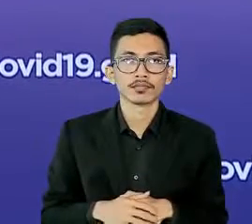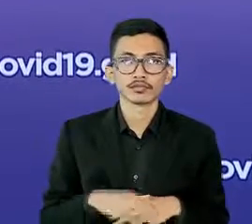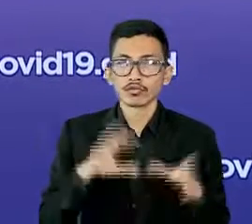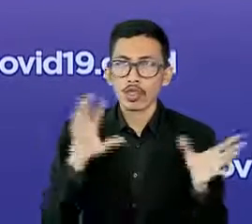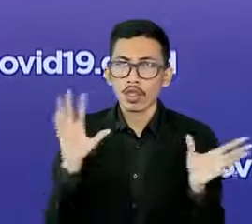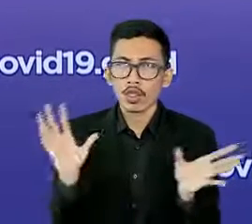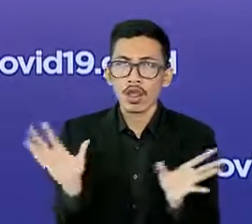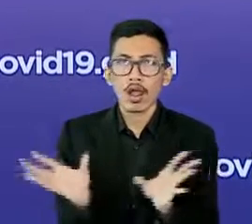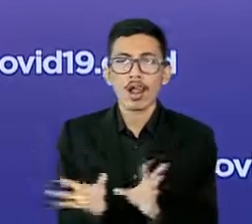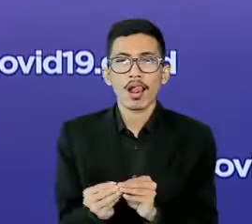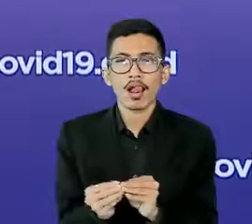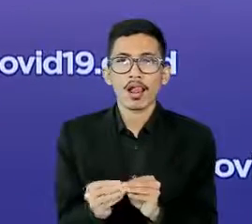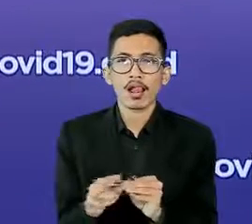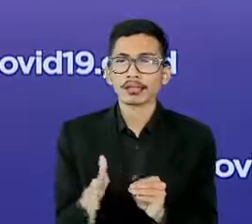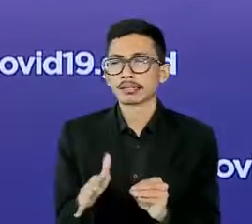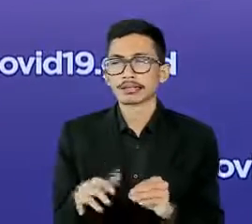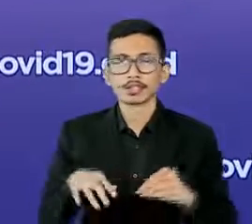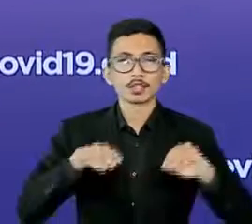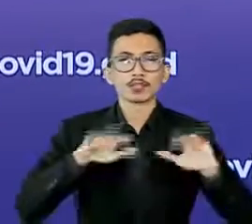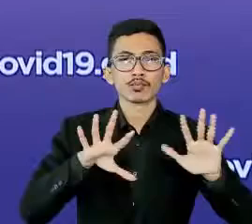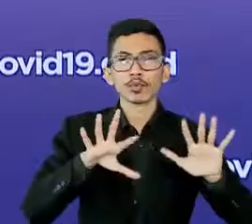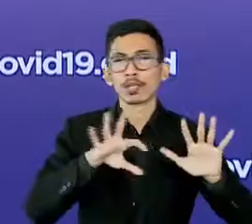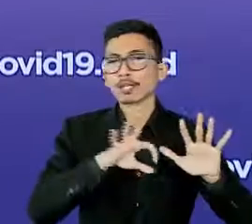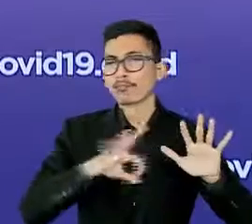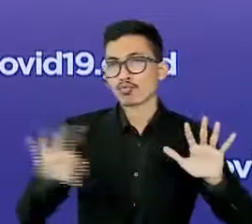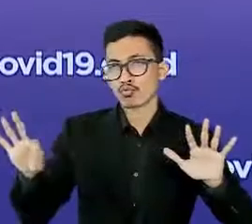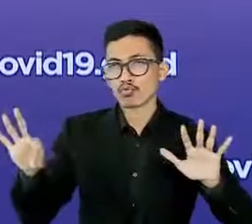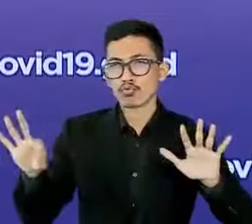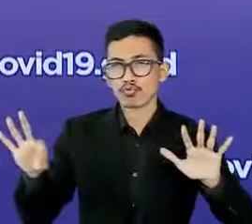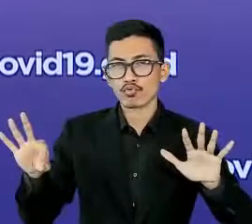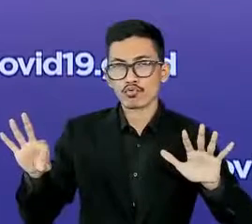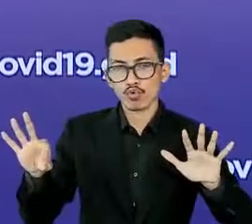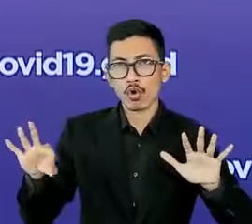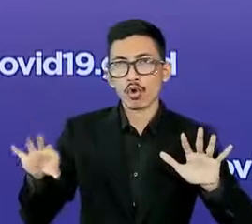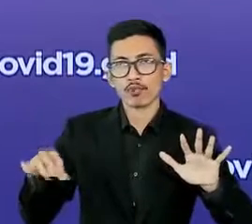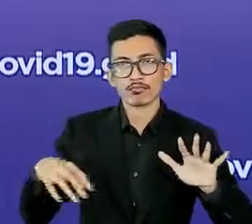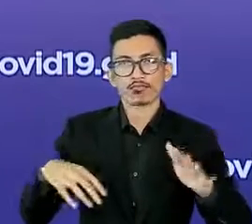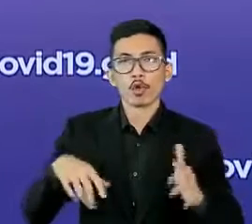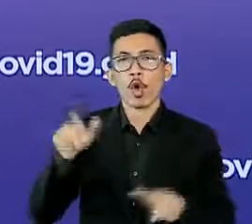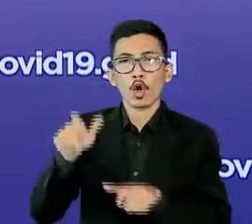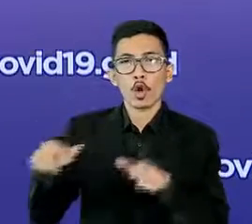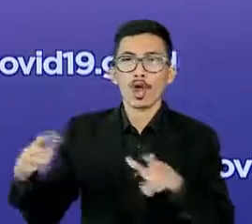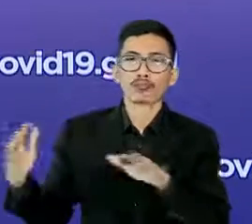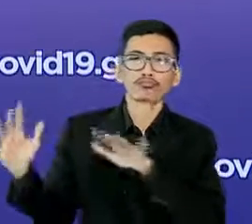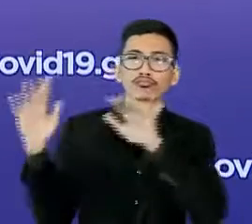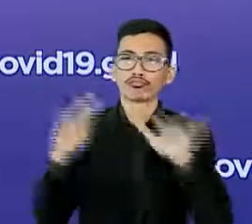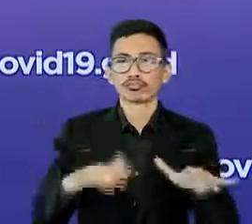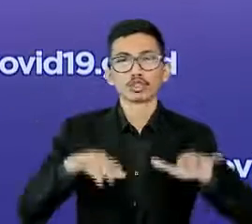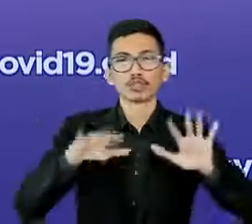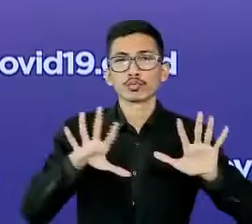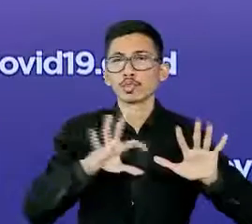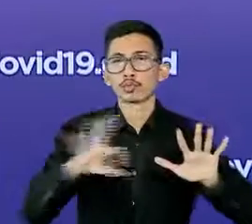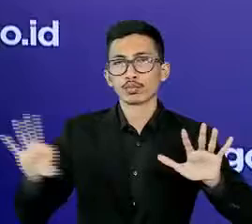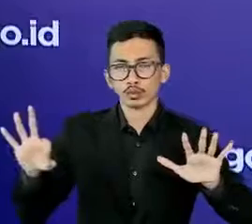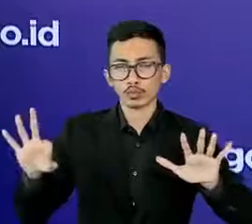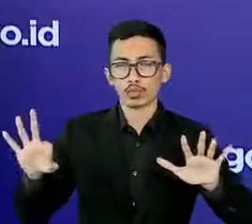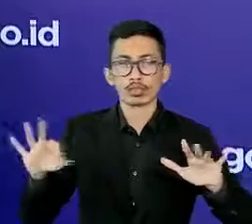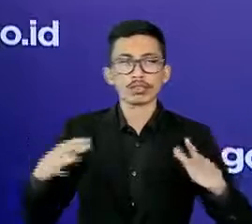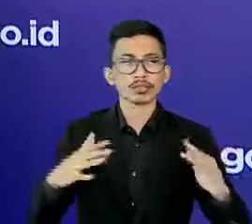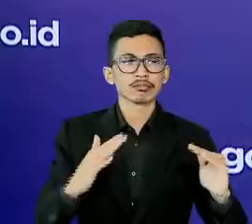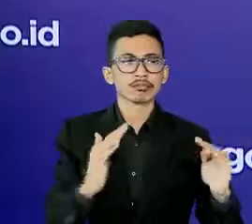menampung bisa menampung 10.000 pasien dan kondisi saat ini huniannya sangat kecil